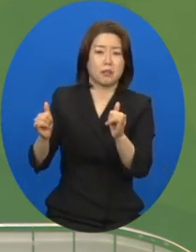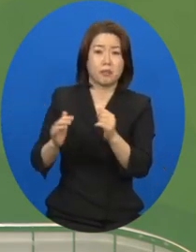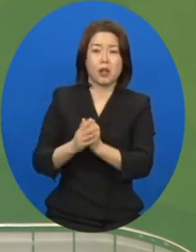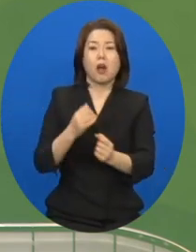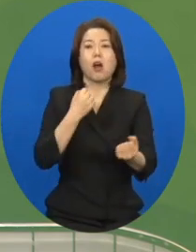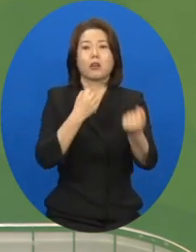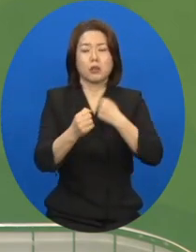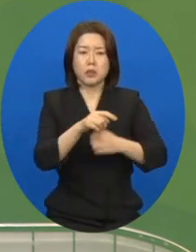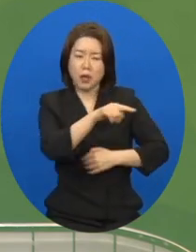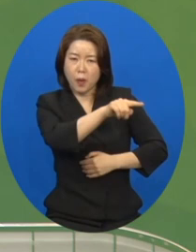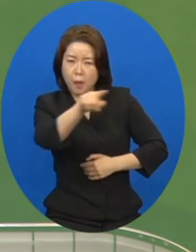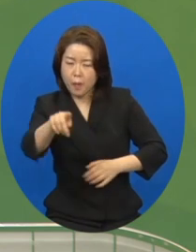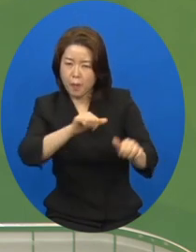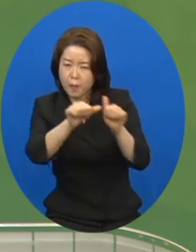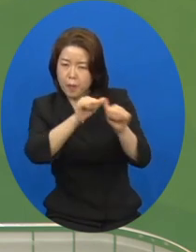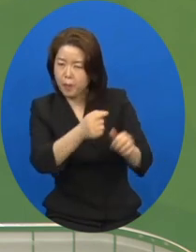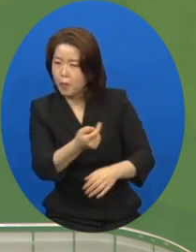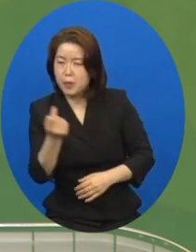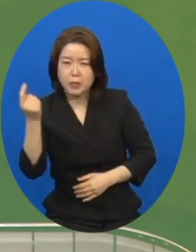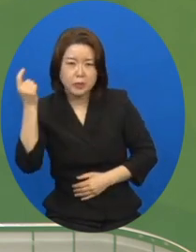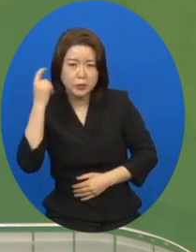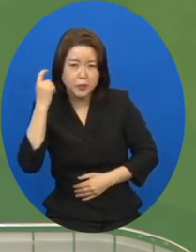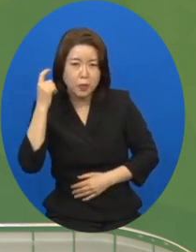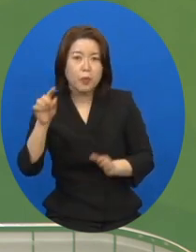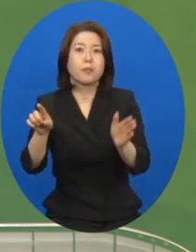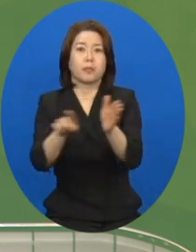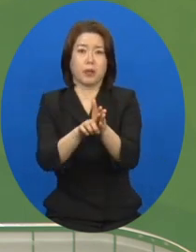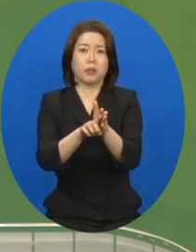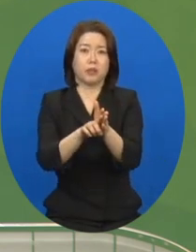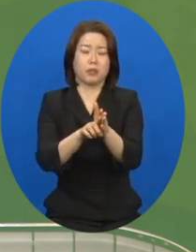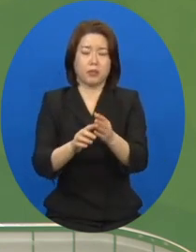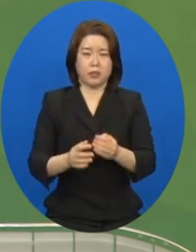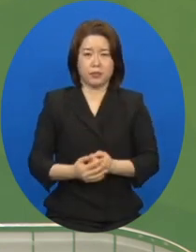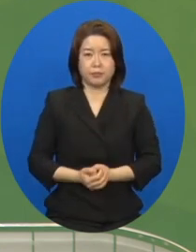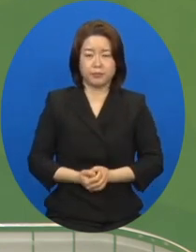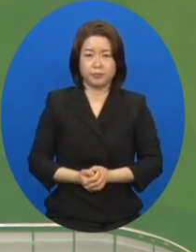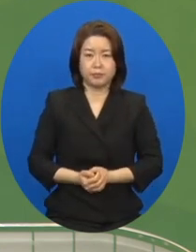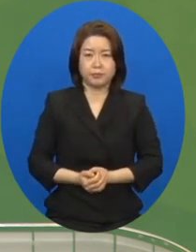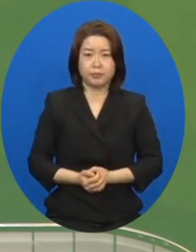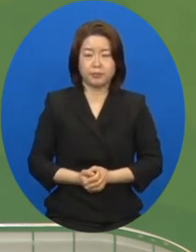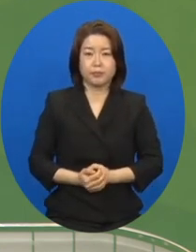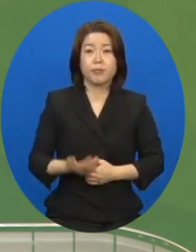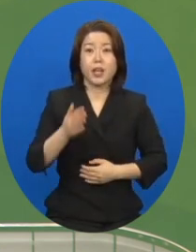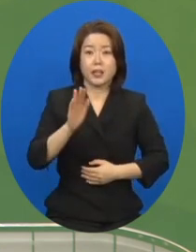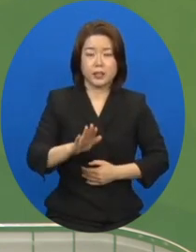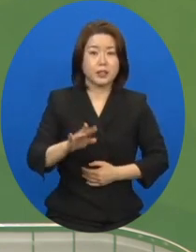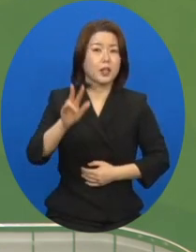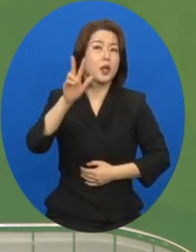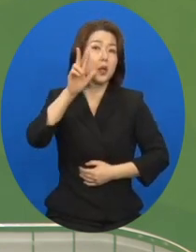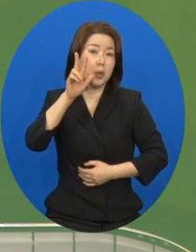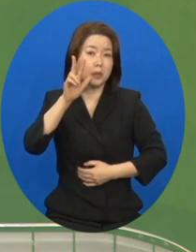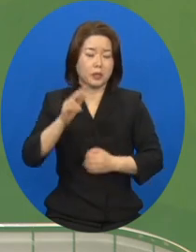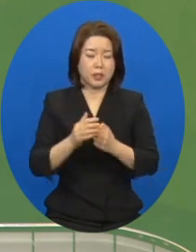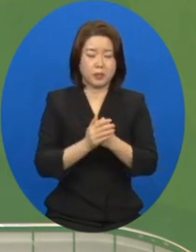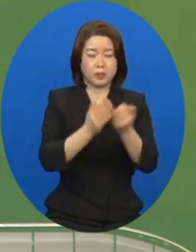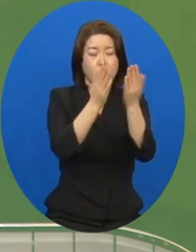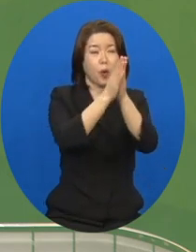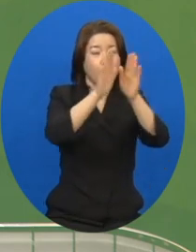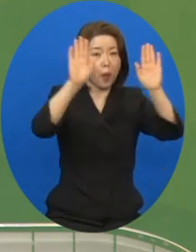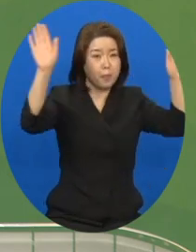그 소문 듣고 믿었다는 거예요. 그런데 여호수아는 모세의